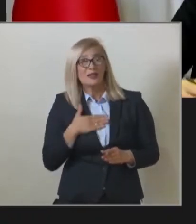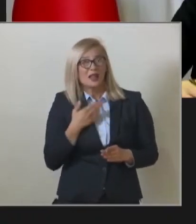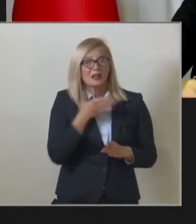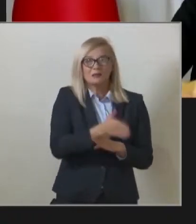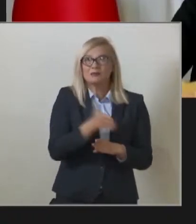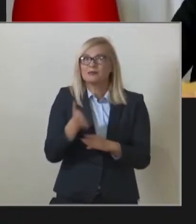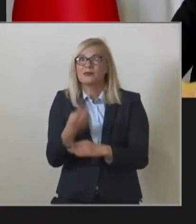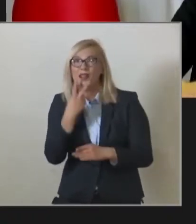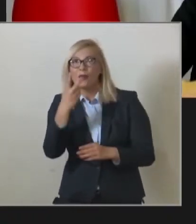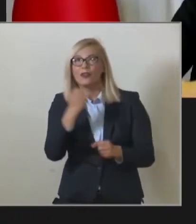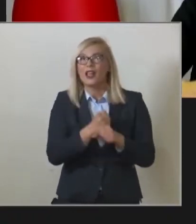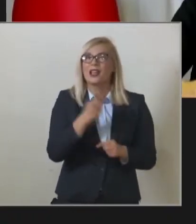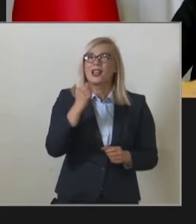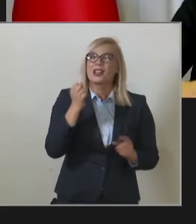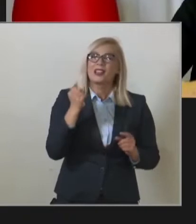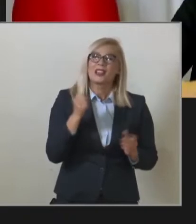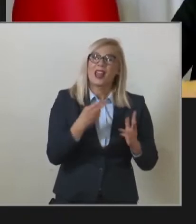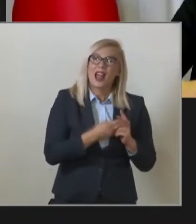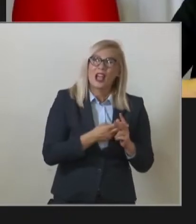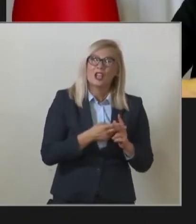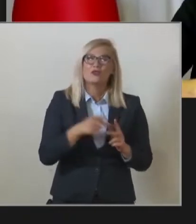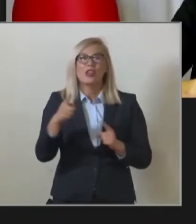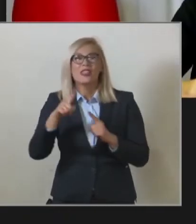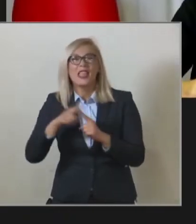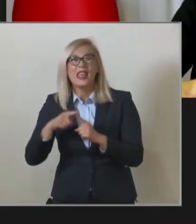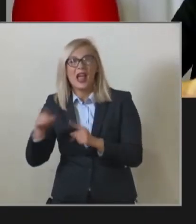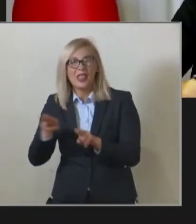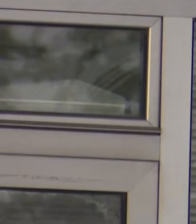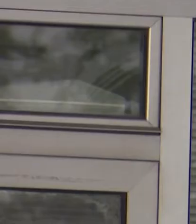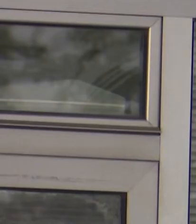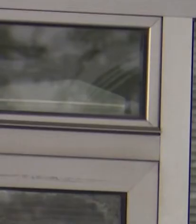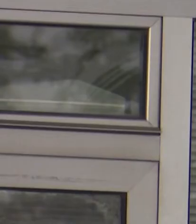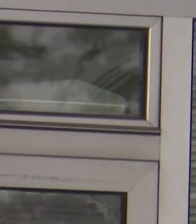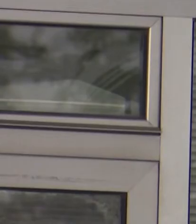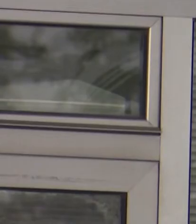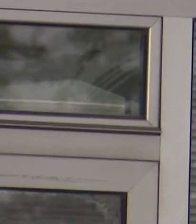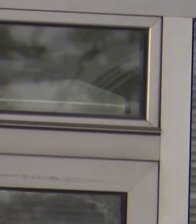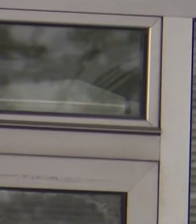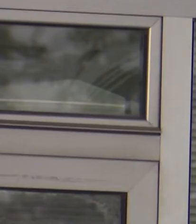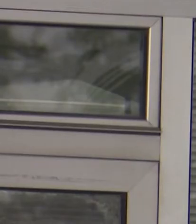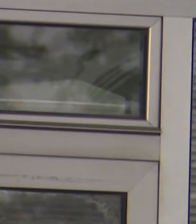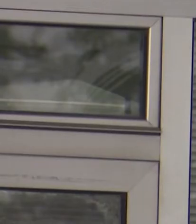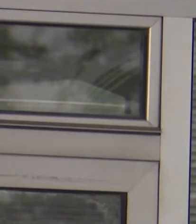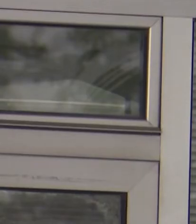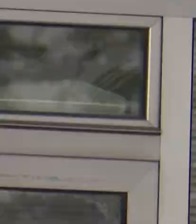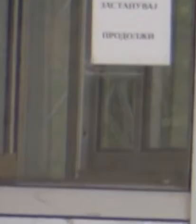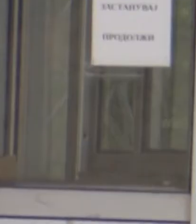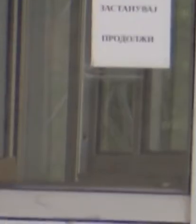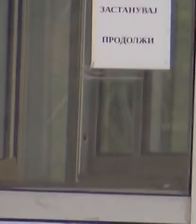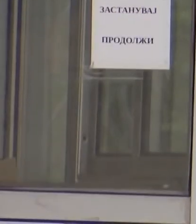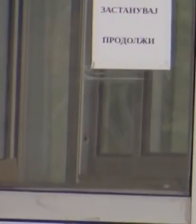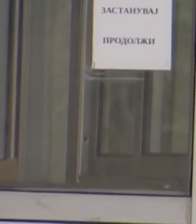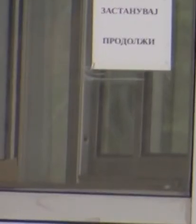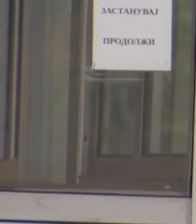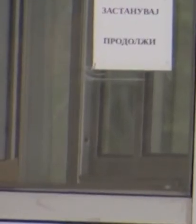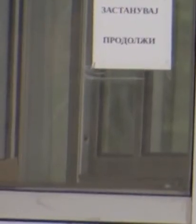Shqipëri, ashtu siç duan të vizitojnë Shkupin, Ohrin, Velesin dhe shumë qytete të tjera. Edhe Edi Rama, kryeministri i Shqipërisë, tha se kjo marrëveshje është hap